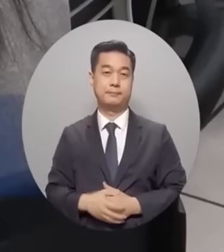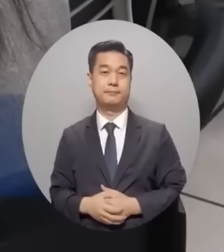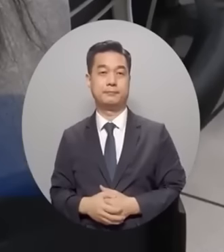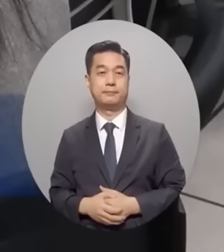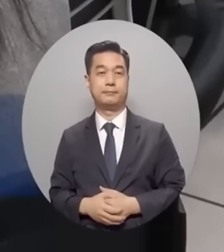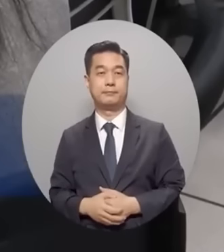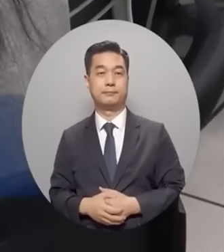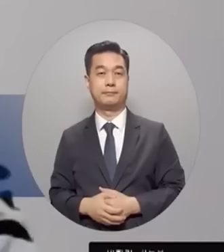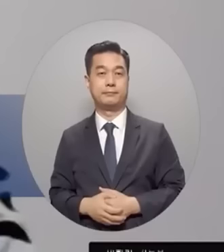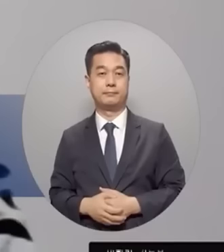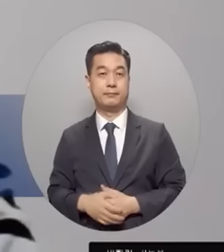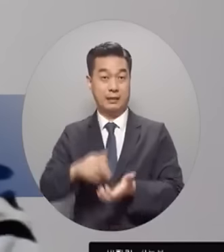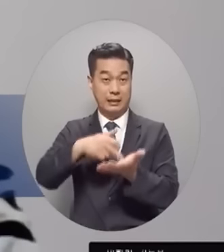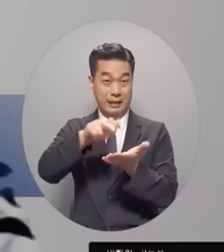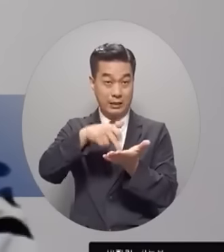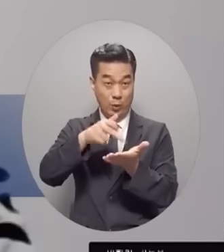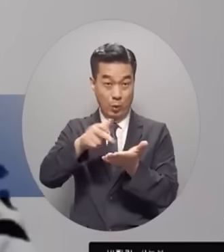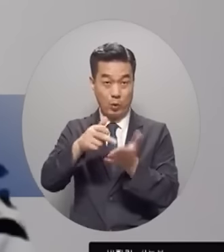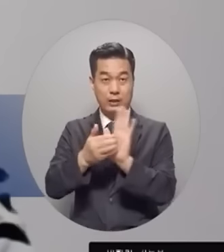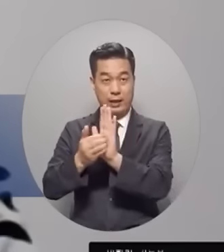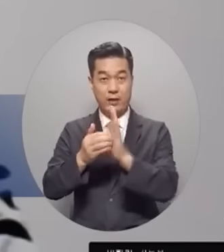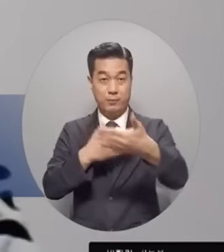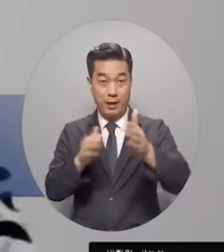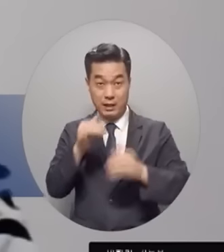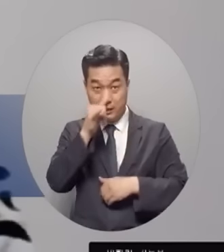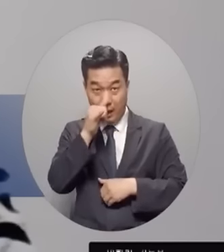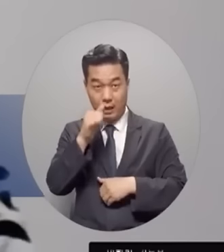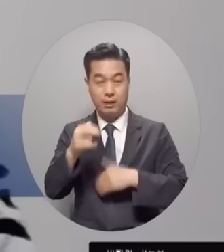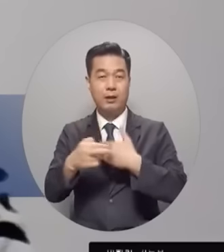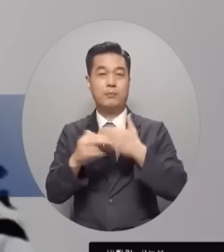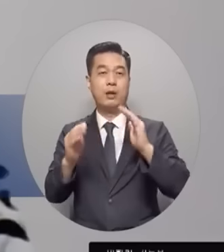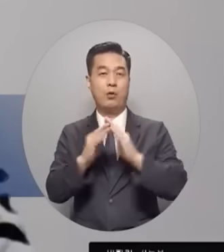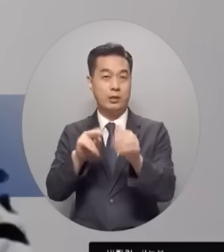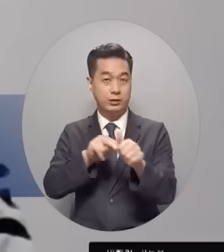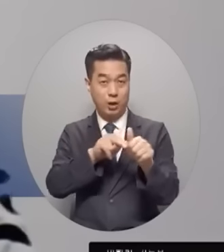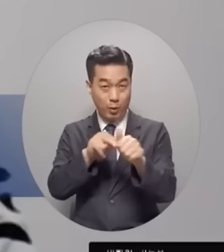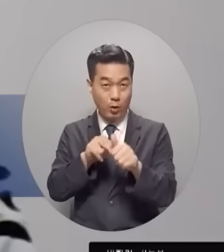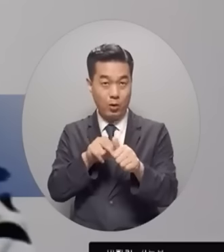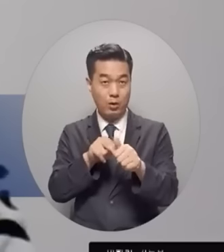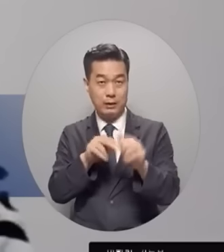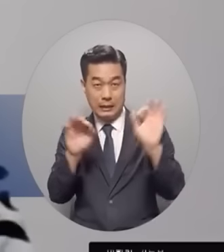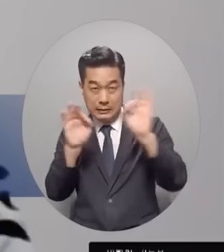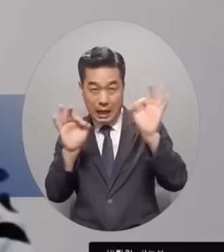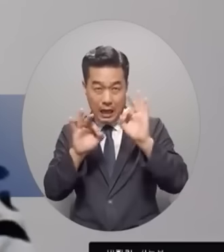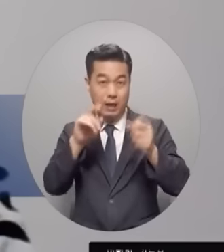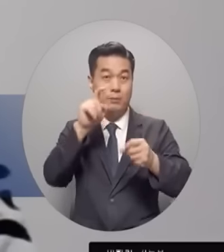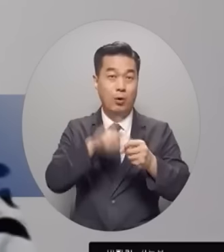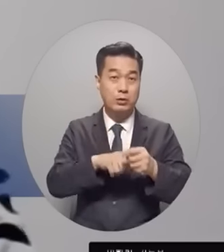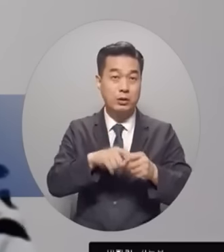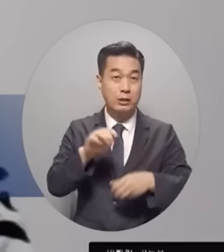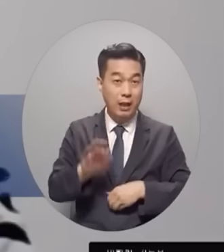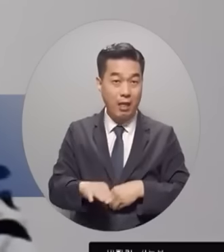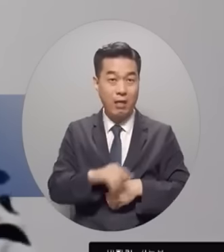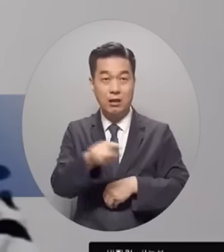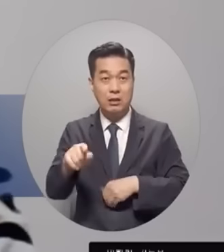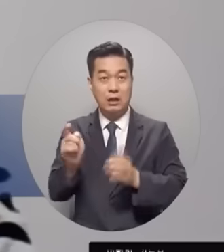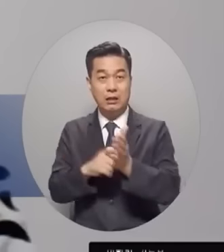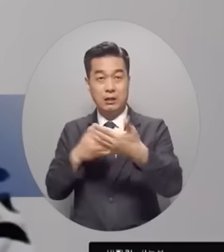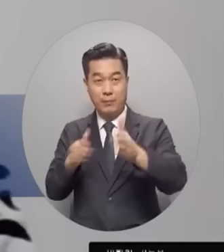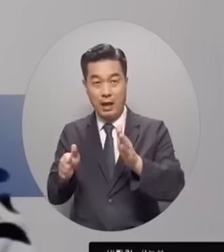대응반이 병원의 전국 파악이 목적이지 응급실 전화 뺑뺑이에 중대한 영향을 미치는 의료 인력,